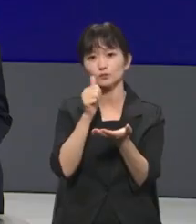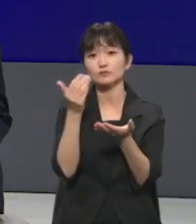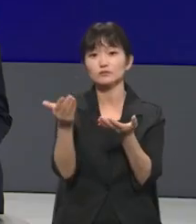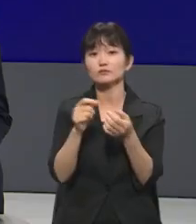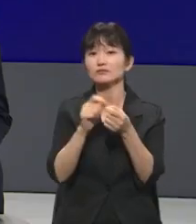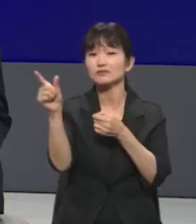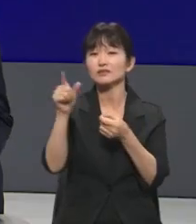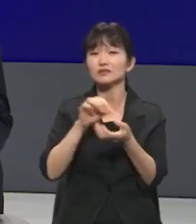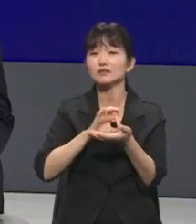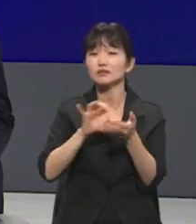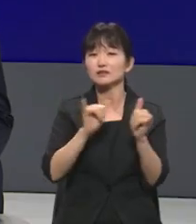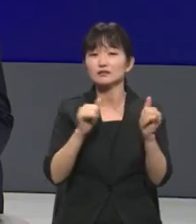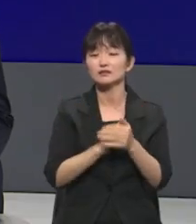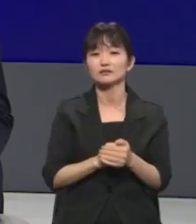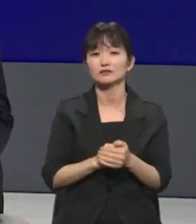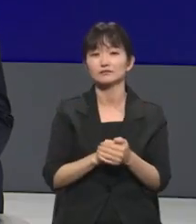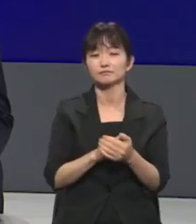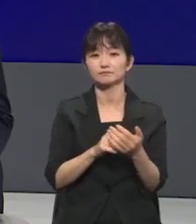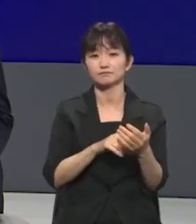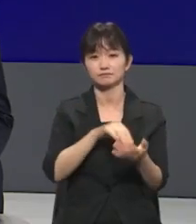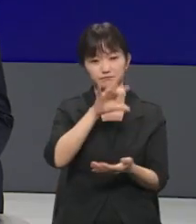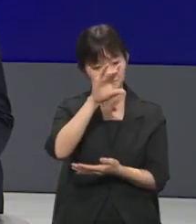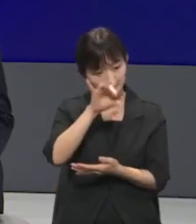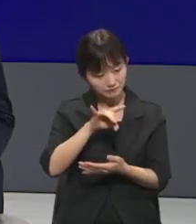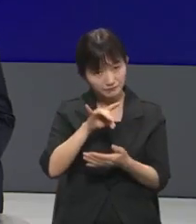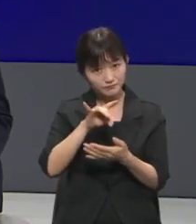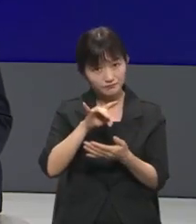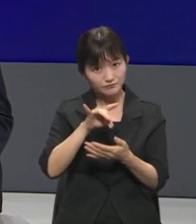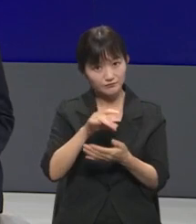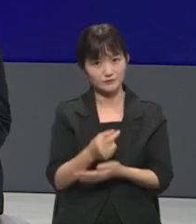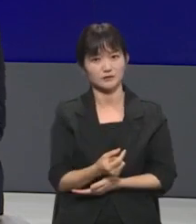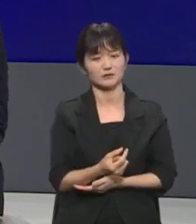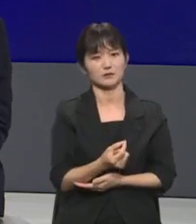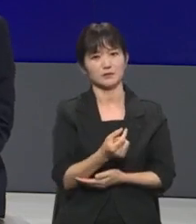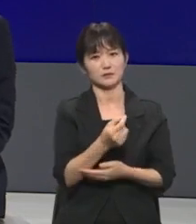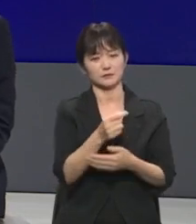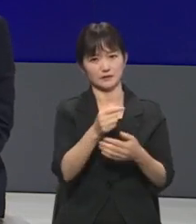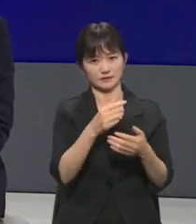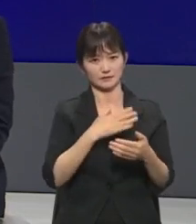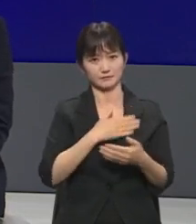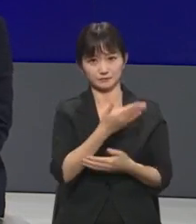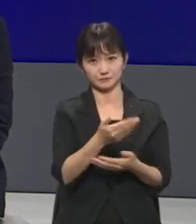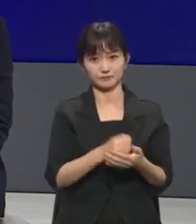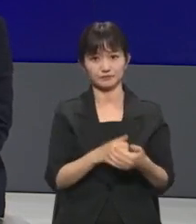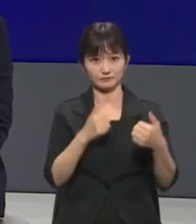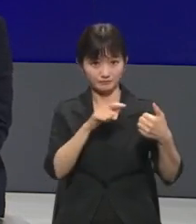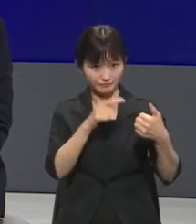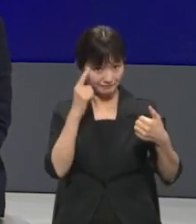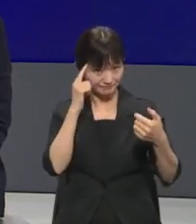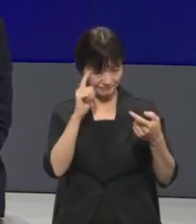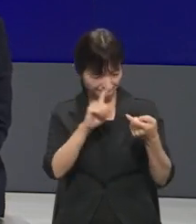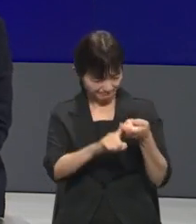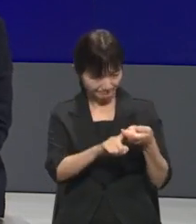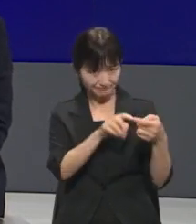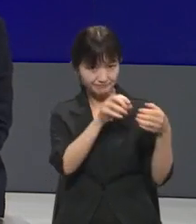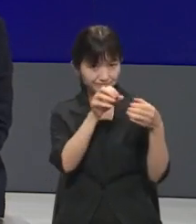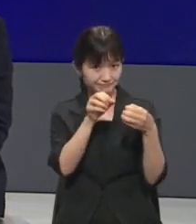대부분 특징이 이 사용자와 더 어울리는 상대를 빠르게 연결시켜주거나 상대방의 관심을 끌게 만드는 대화를